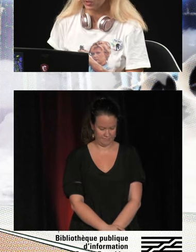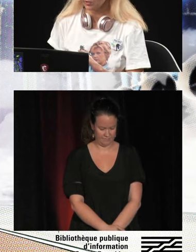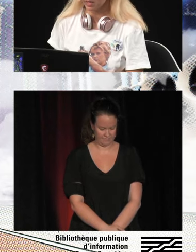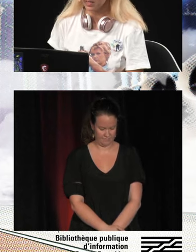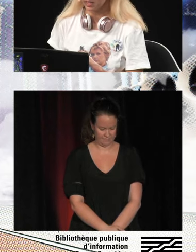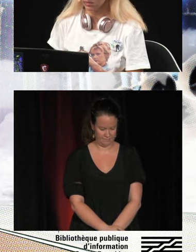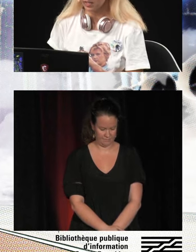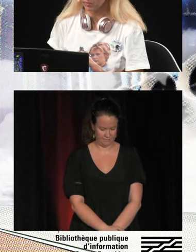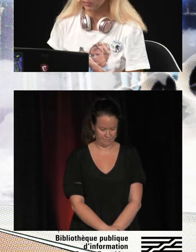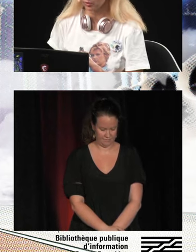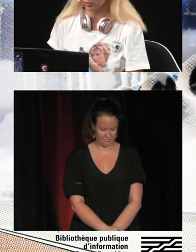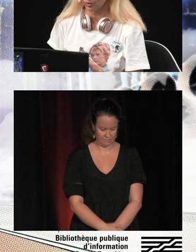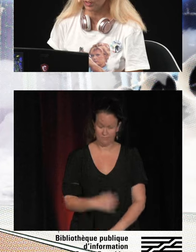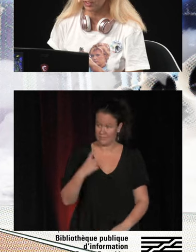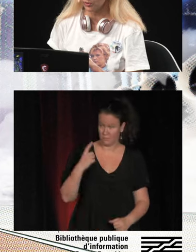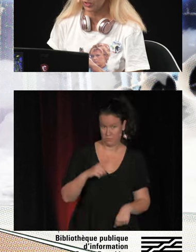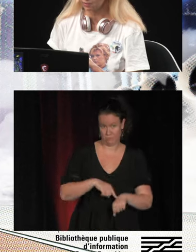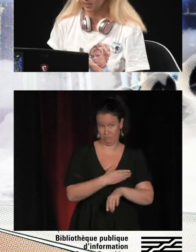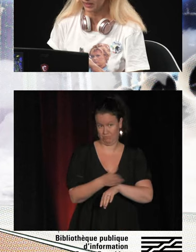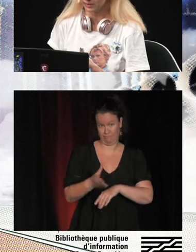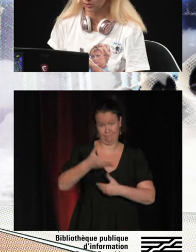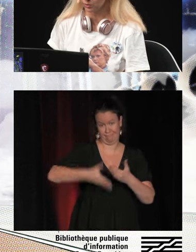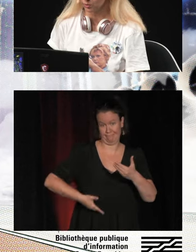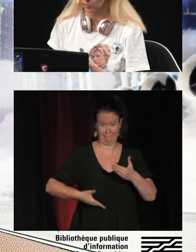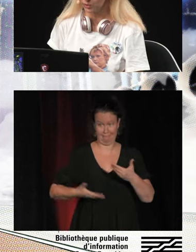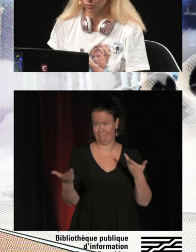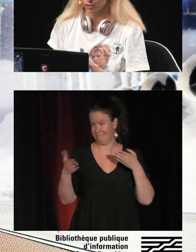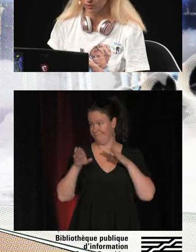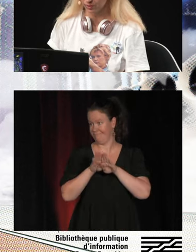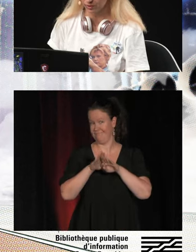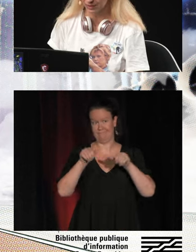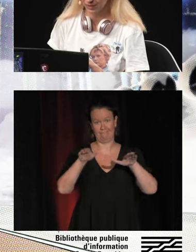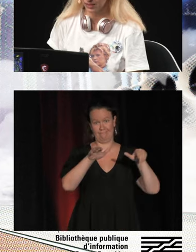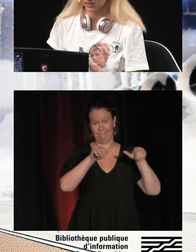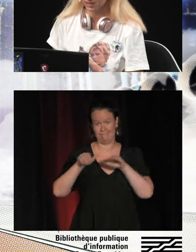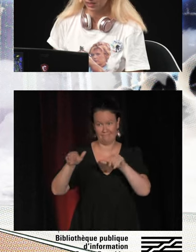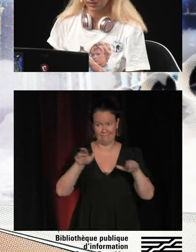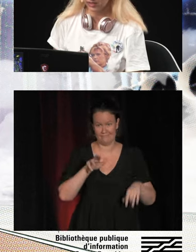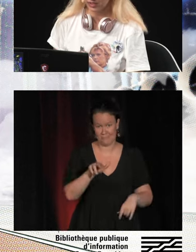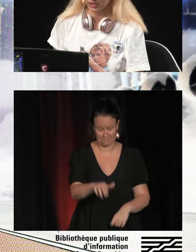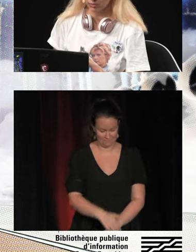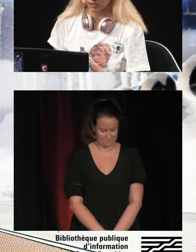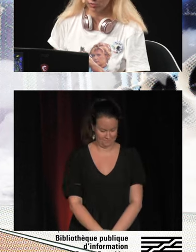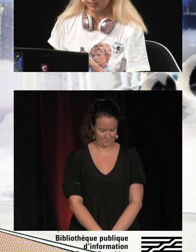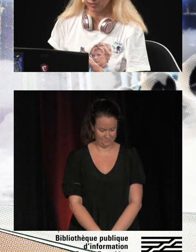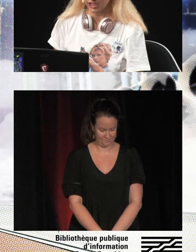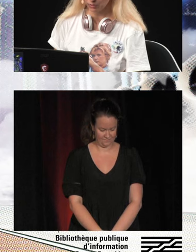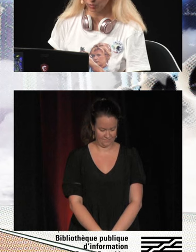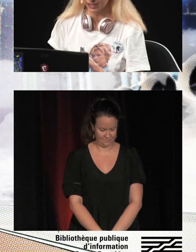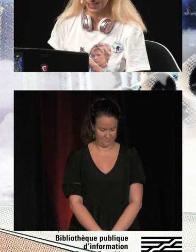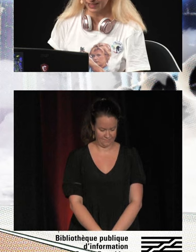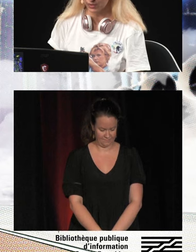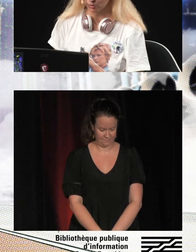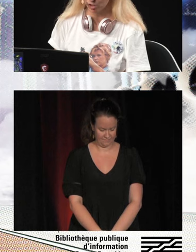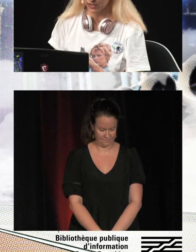Est-ce qu'il y a d'autres questions? Allez-y, hein, c'est le moment, parce que donc on va finir ce niveau et après il faudra que tout le monde aille se coucher. Donc s'il y en a d'autres. Je vois pas le chat,